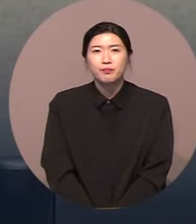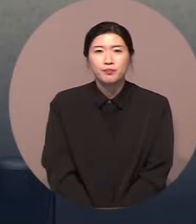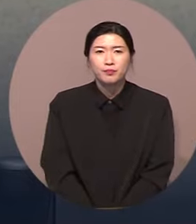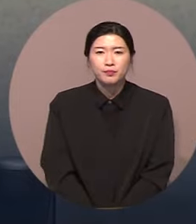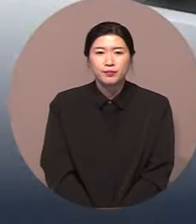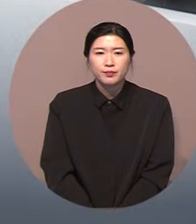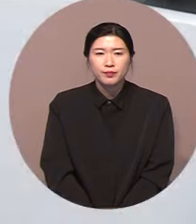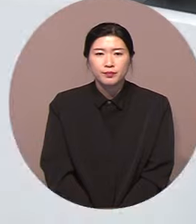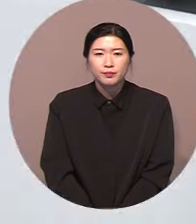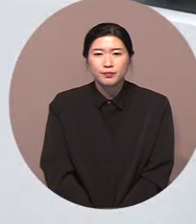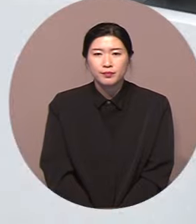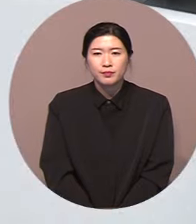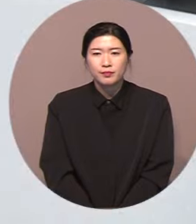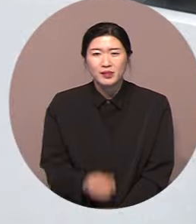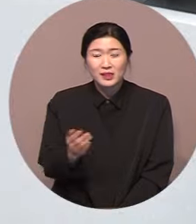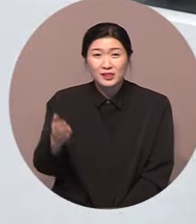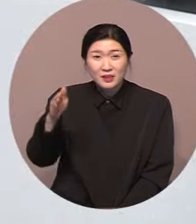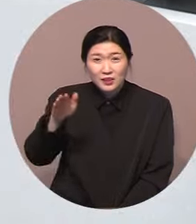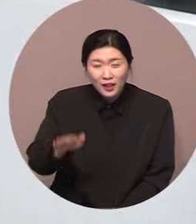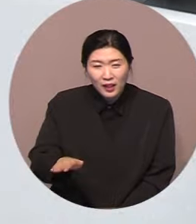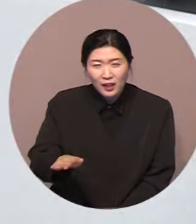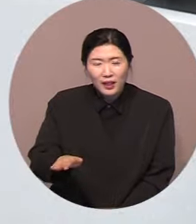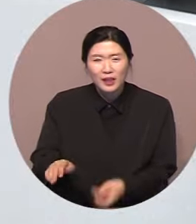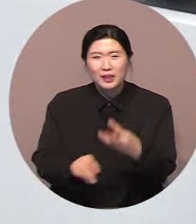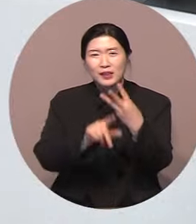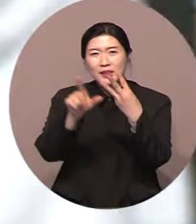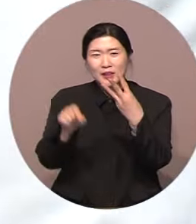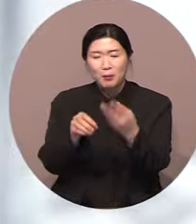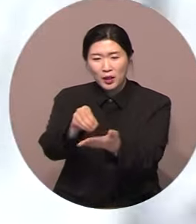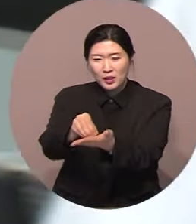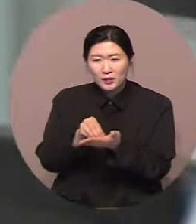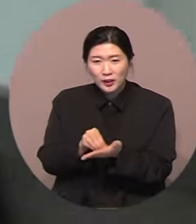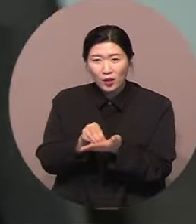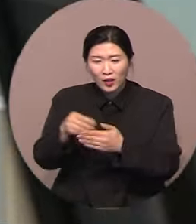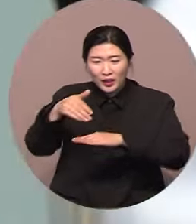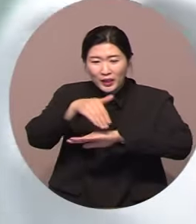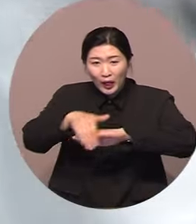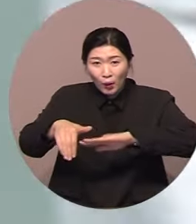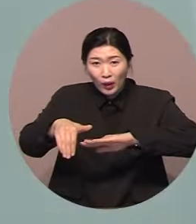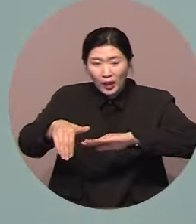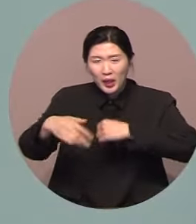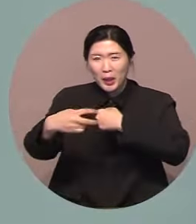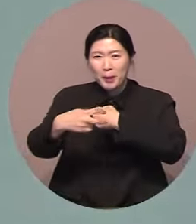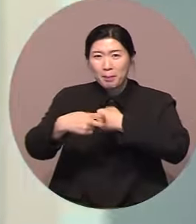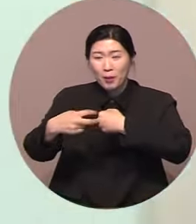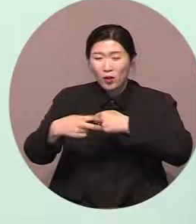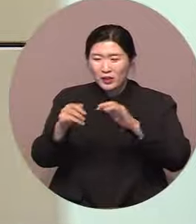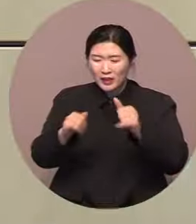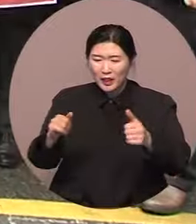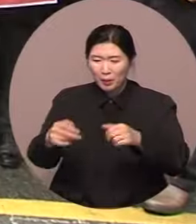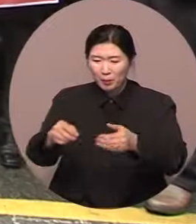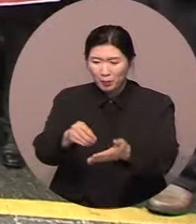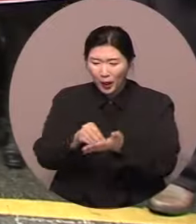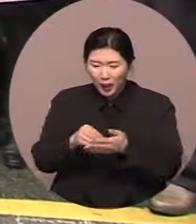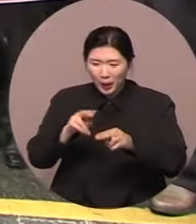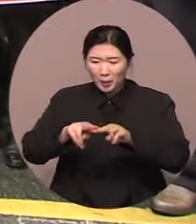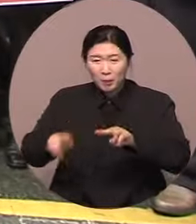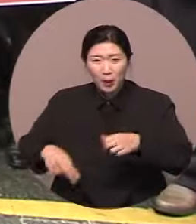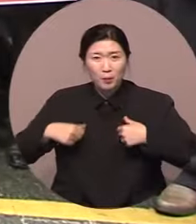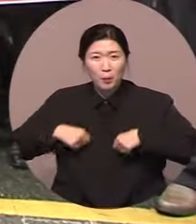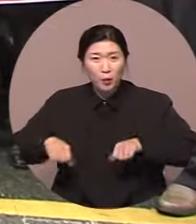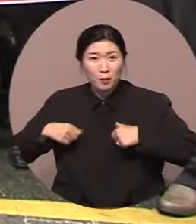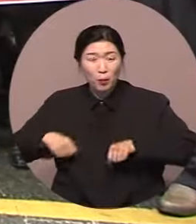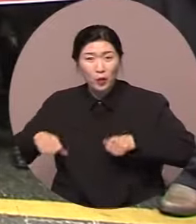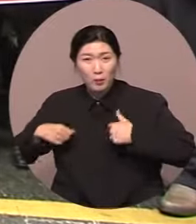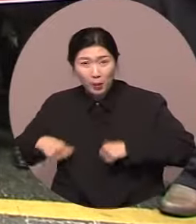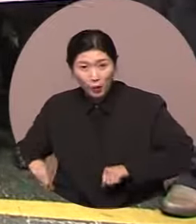않겠습니다. 하지만 다음 달에 임용 예정이었던 대학병원 인턴들이 잇따라 임용을 포기하고 있고 대전시